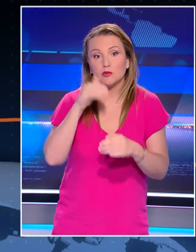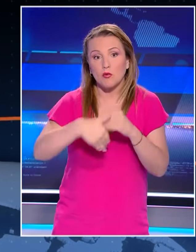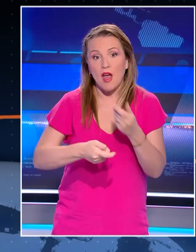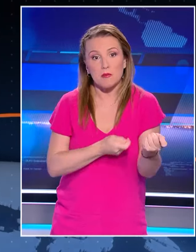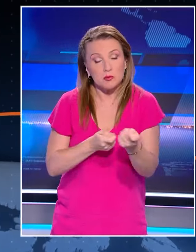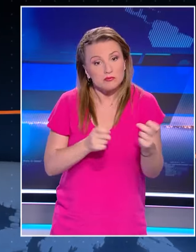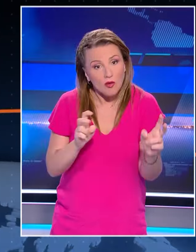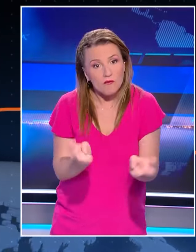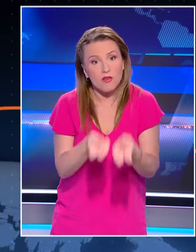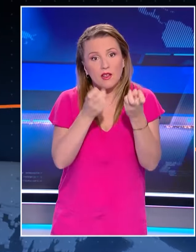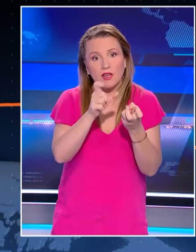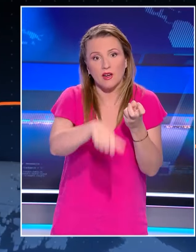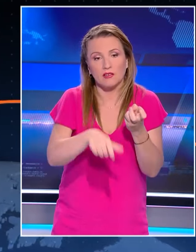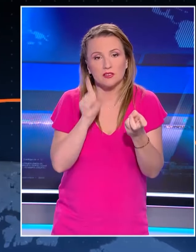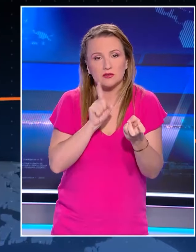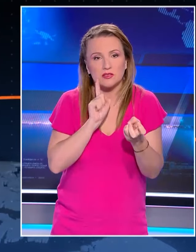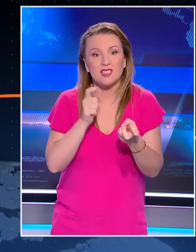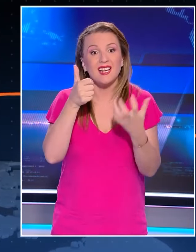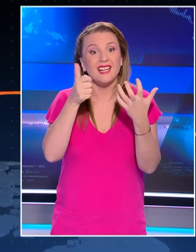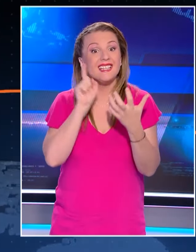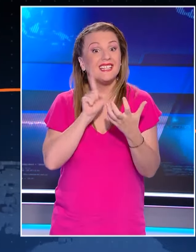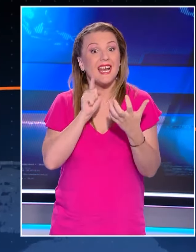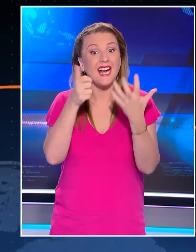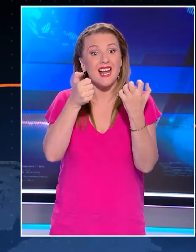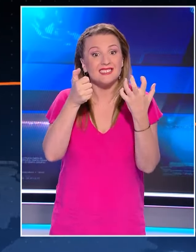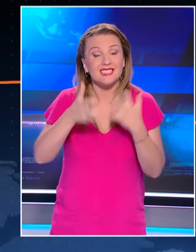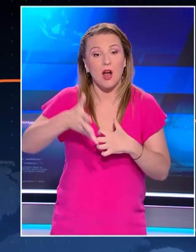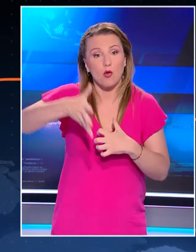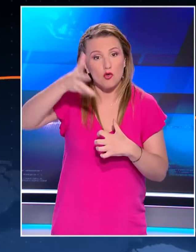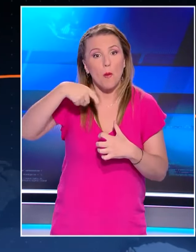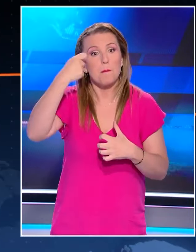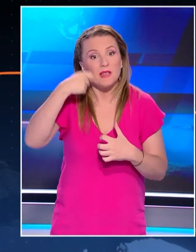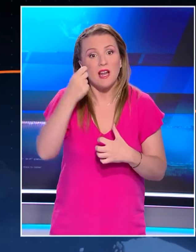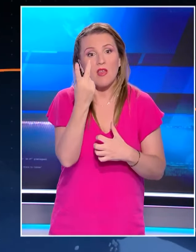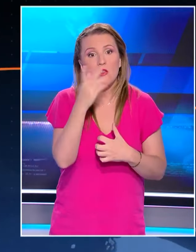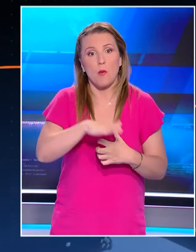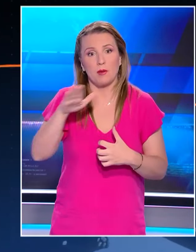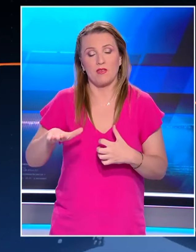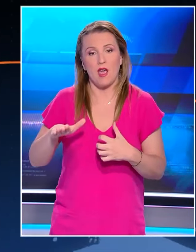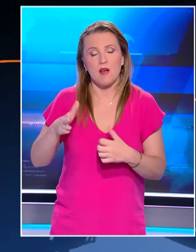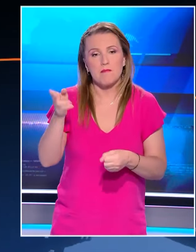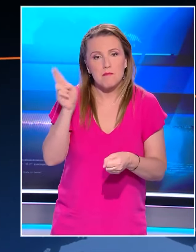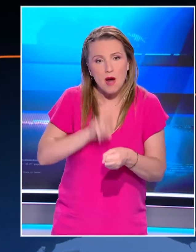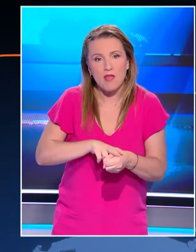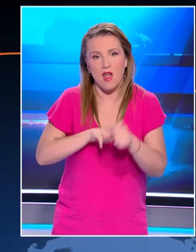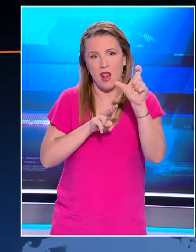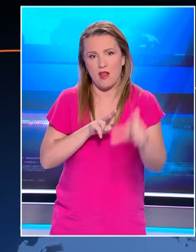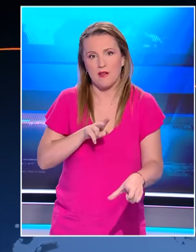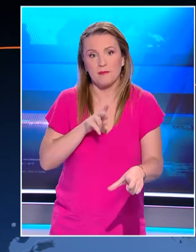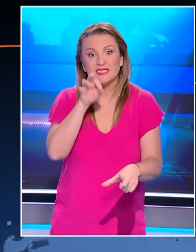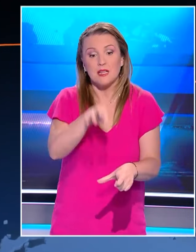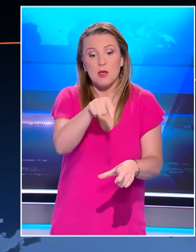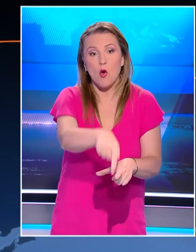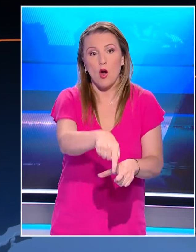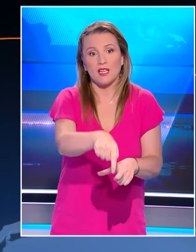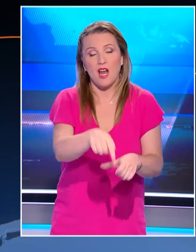Όπως διαπιστώθηκε αργότερα, μια 60χρονη μητέρα δύο παιδιών έχασε μαρτυρικά τη ζωή της ακριβώς σε αυτό το